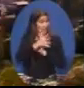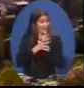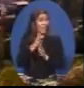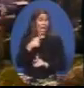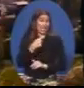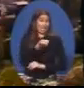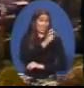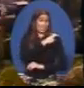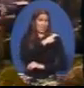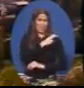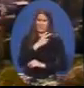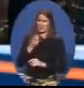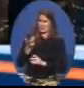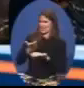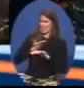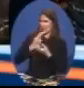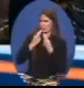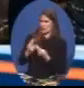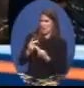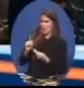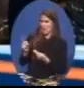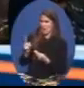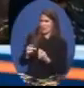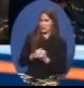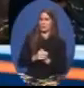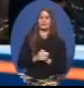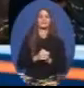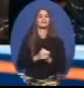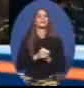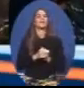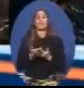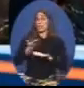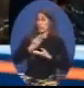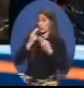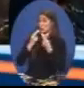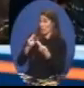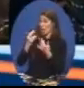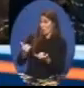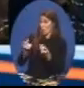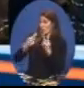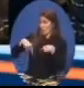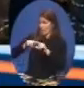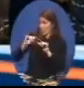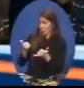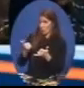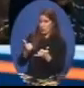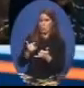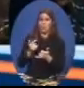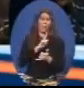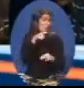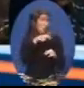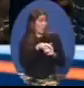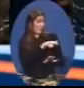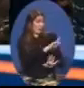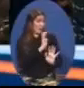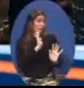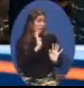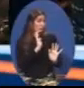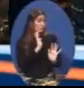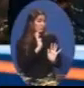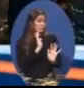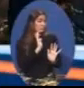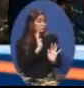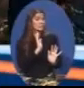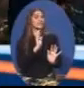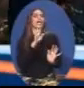אני קצינה בכירה בצה"ל. קיבלת על זה תשובה. והמקום הזה היה לי כבית... קיבלת תשובה היום בוועדה. אני לא הפרעתי לך.